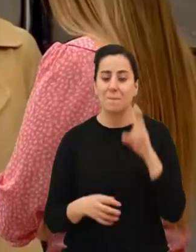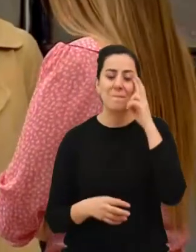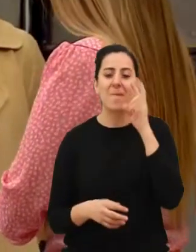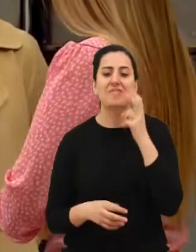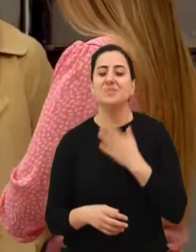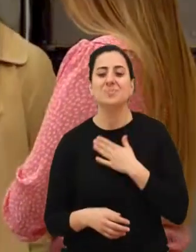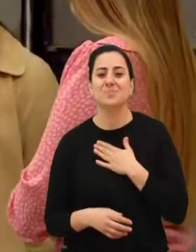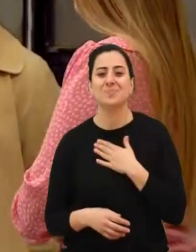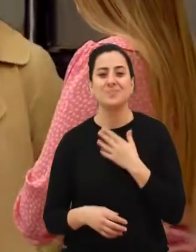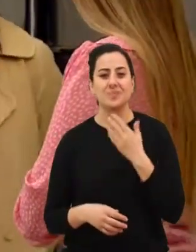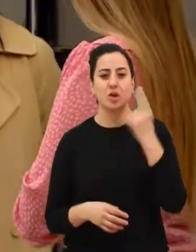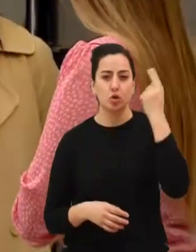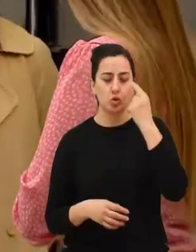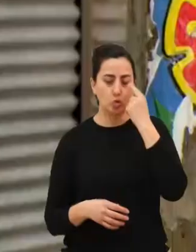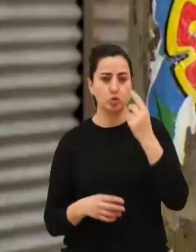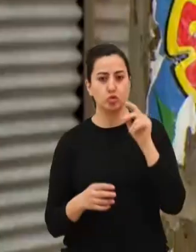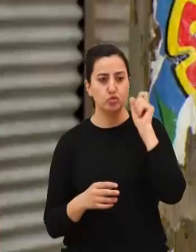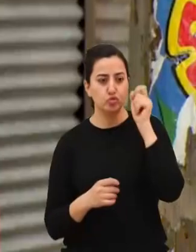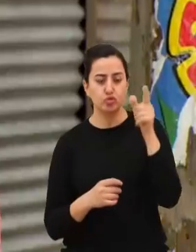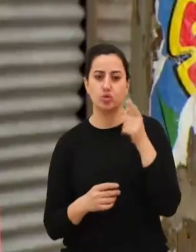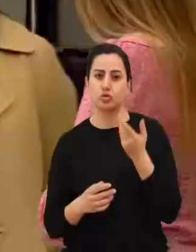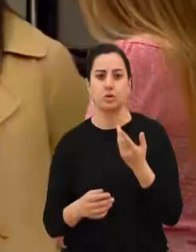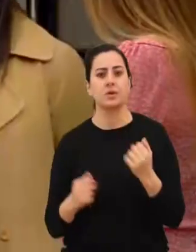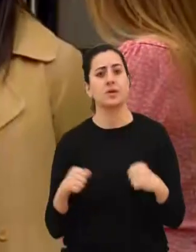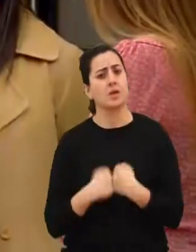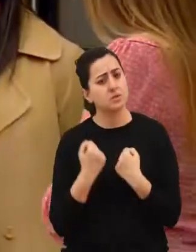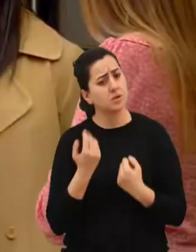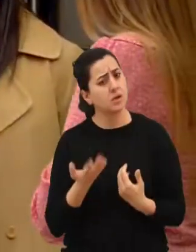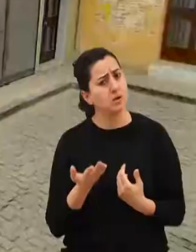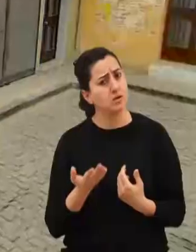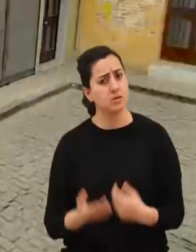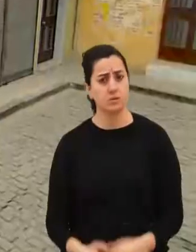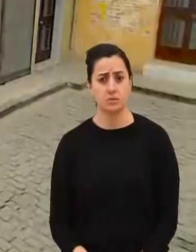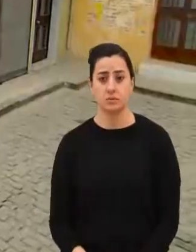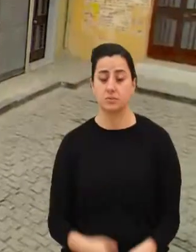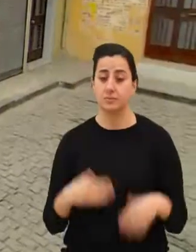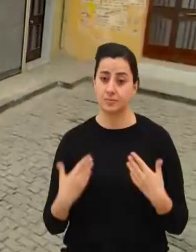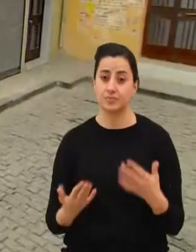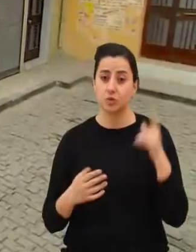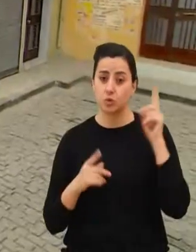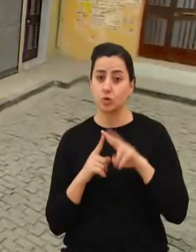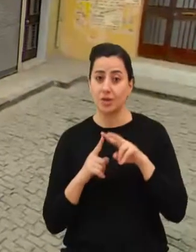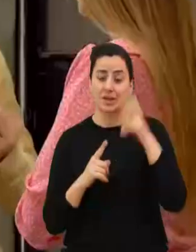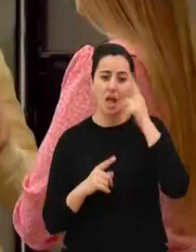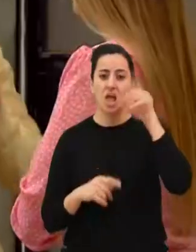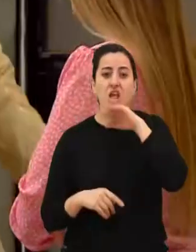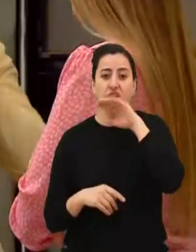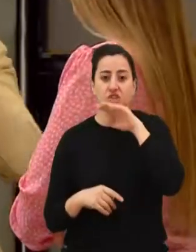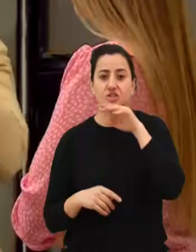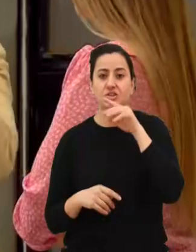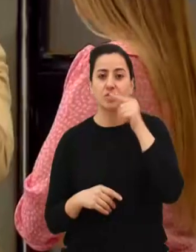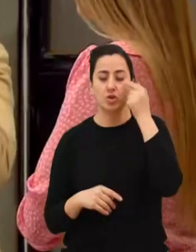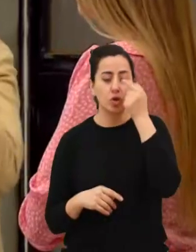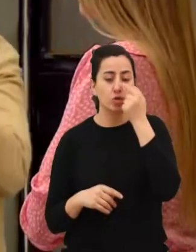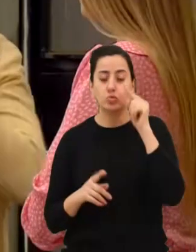nesi yazık ya? Kadının gözünü çıkartıyormuş. Ya istemeden oldu diyor Şahin. Ya zaten Nurten abla teyze yaşlı ya.